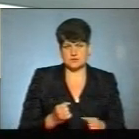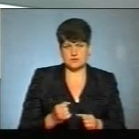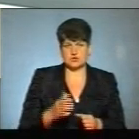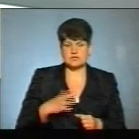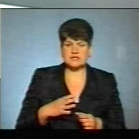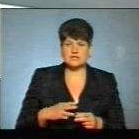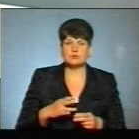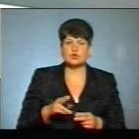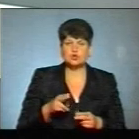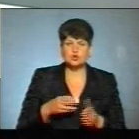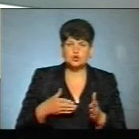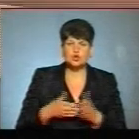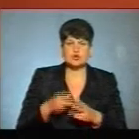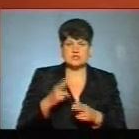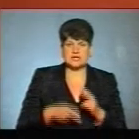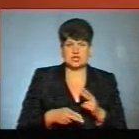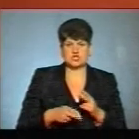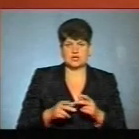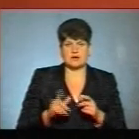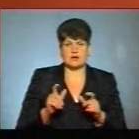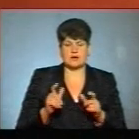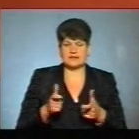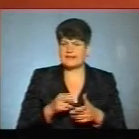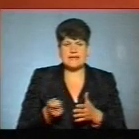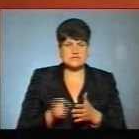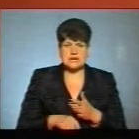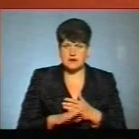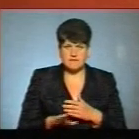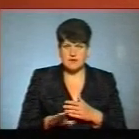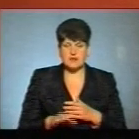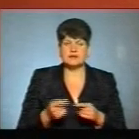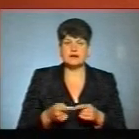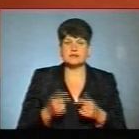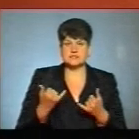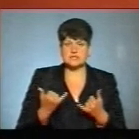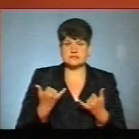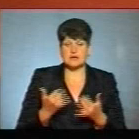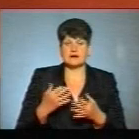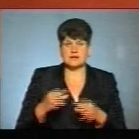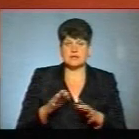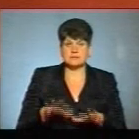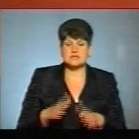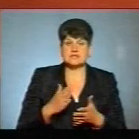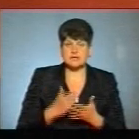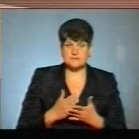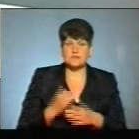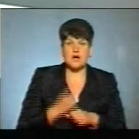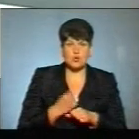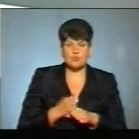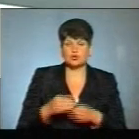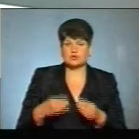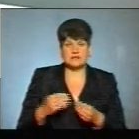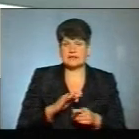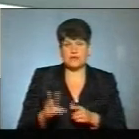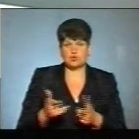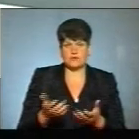до закінчення карантину. Тобто вакансії вони не знімали, не закривали, але така вакансія наразі є, але роботодавець не готовий приймати, бо він